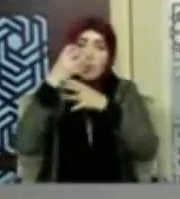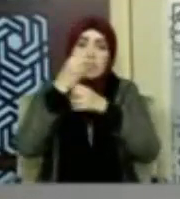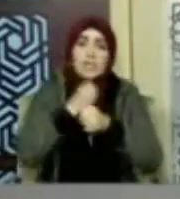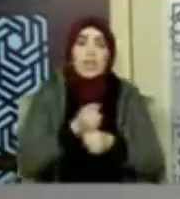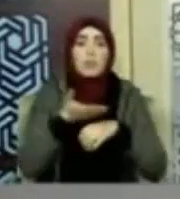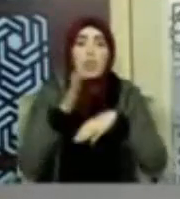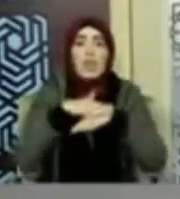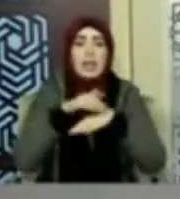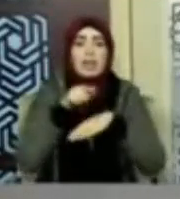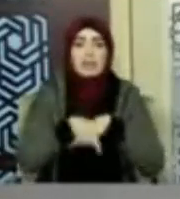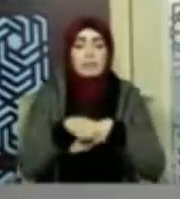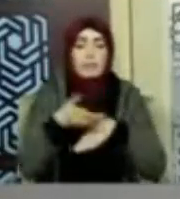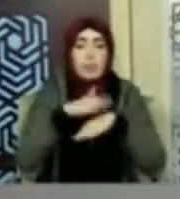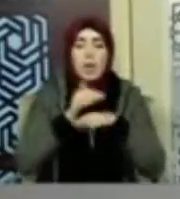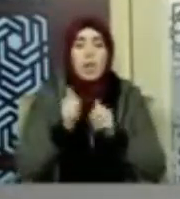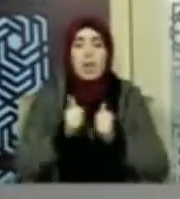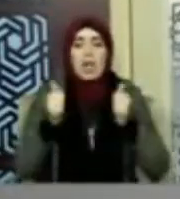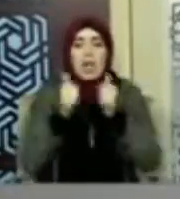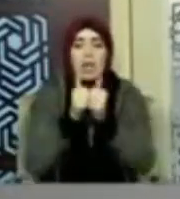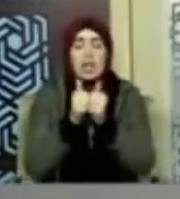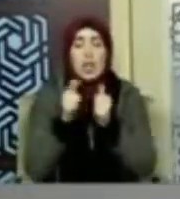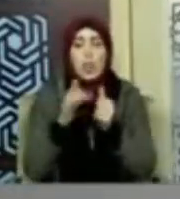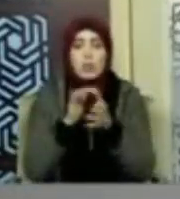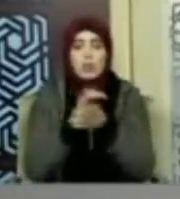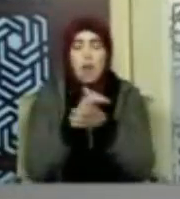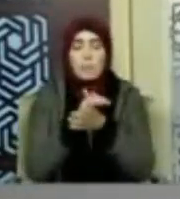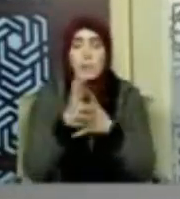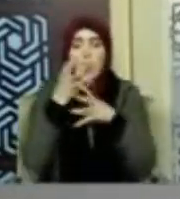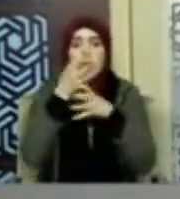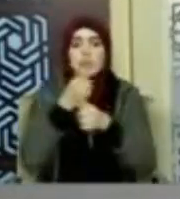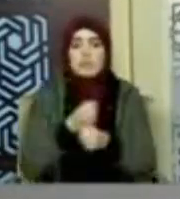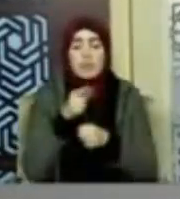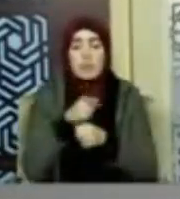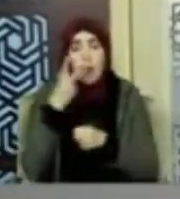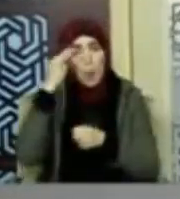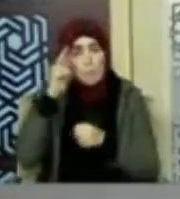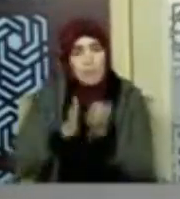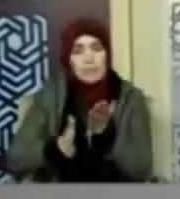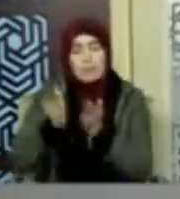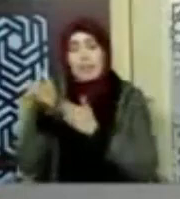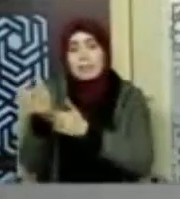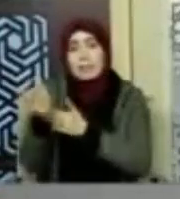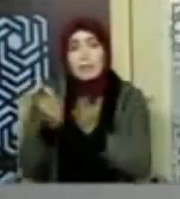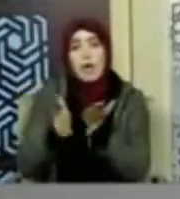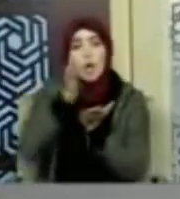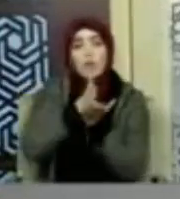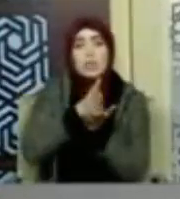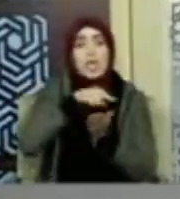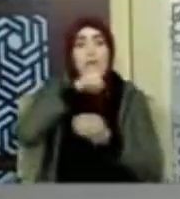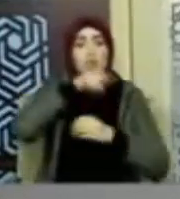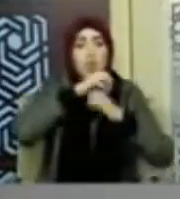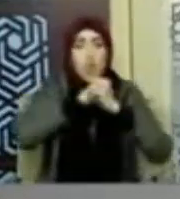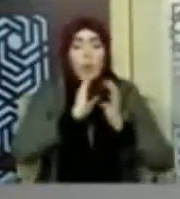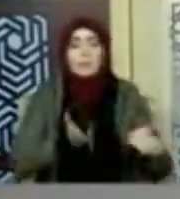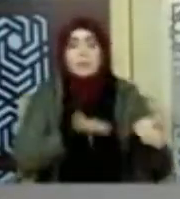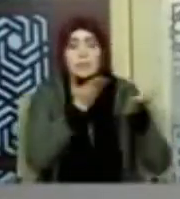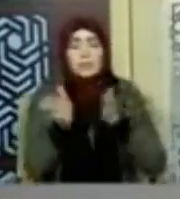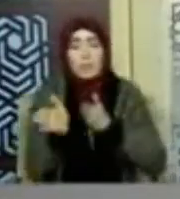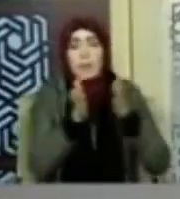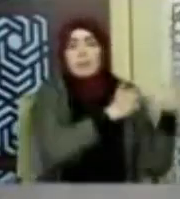وسلامه عليه وعلى آله وصحبه ومن تبع هداه إلى يوم الدين،